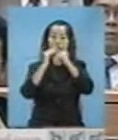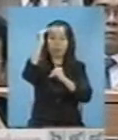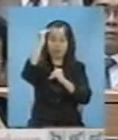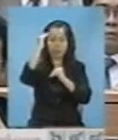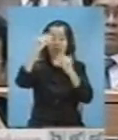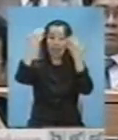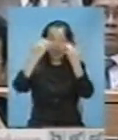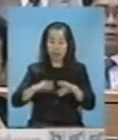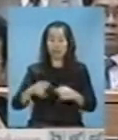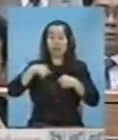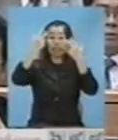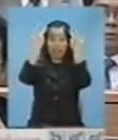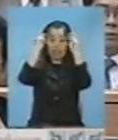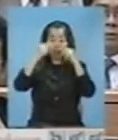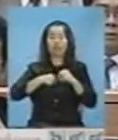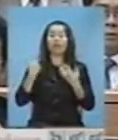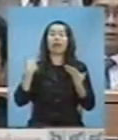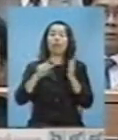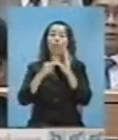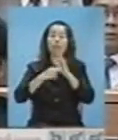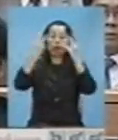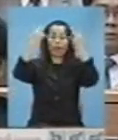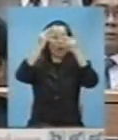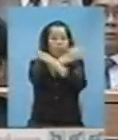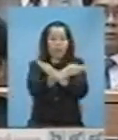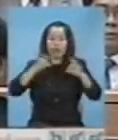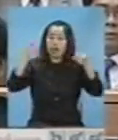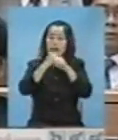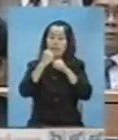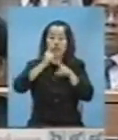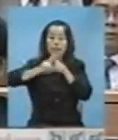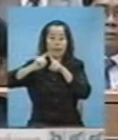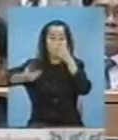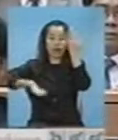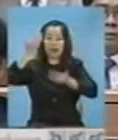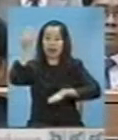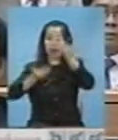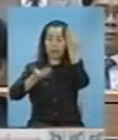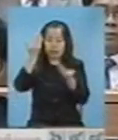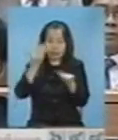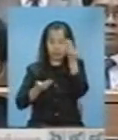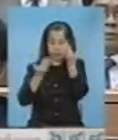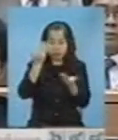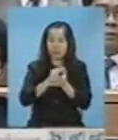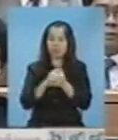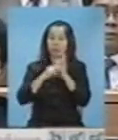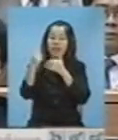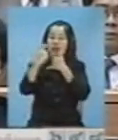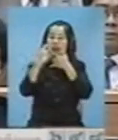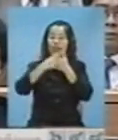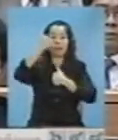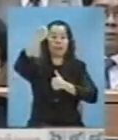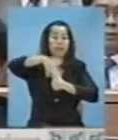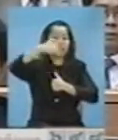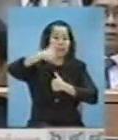ที่สุดนายกรัฐมนตรีก็เลยกลายเป็นว่าโดยแนวนี้เขาจะทำอะไรก็ได้ไม่มีวันถูกยื่นอภิ